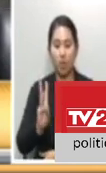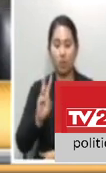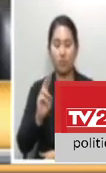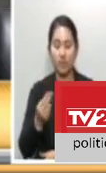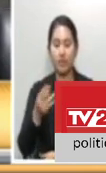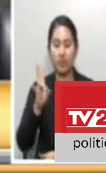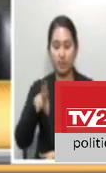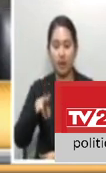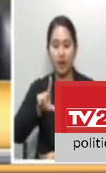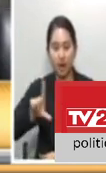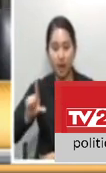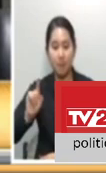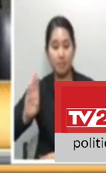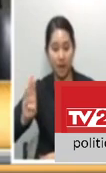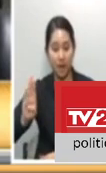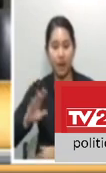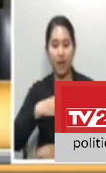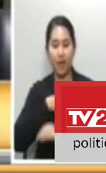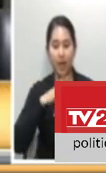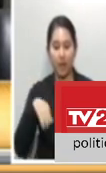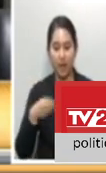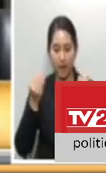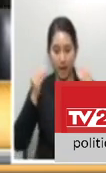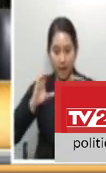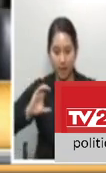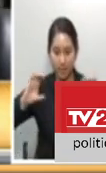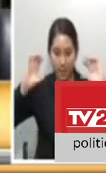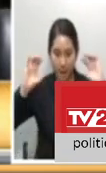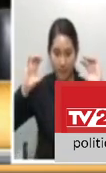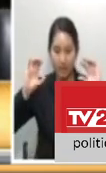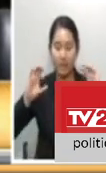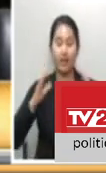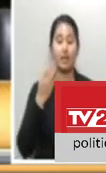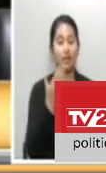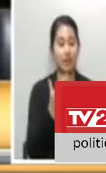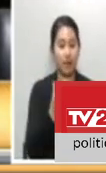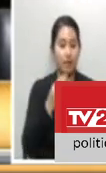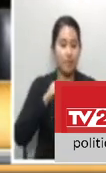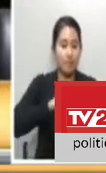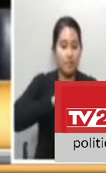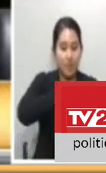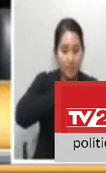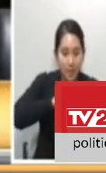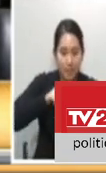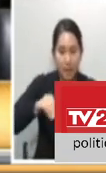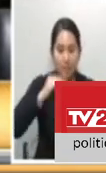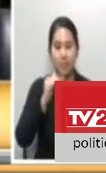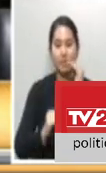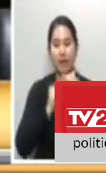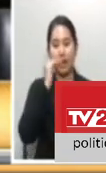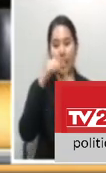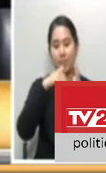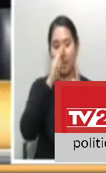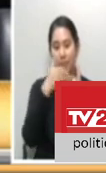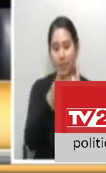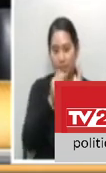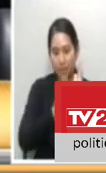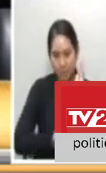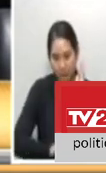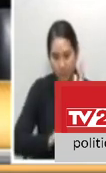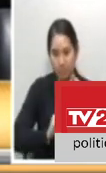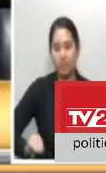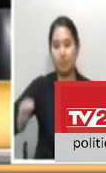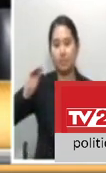าทอยากให้ทางรัฐบาลนั้นได้มีการกระจายความเจริญออกสู่ส่วนภูมิภาคให้มากขึ้น